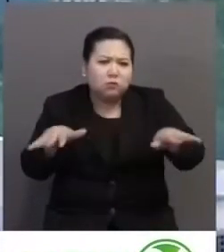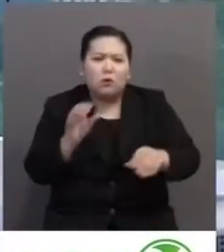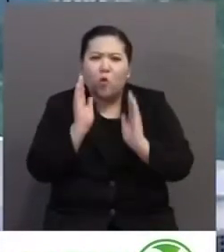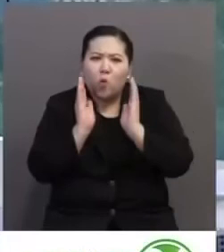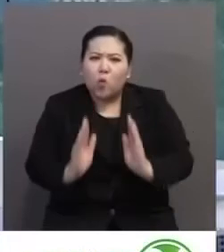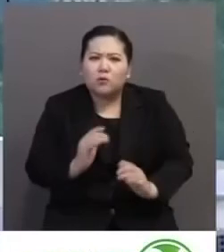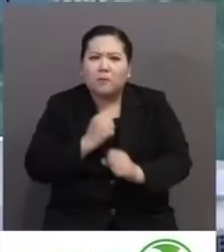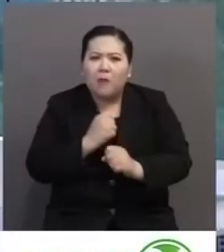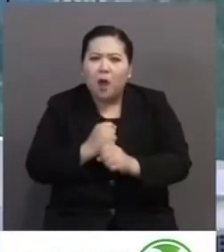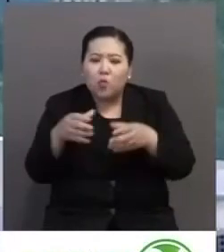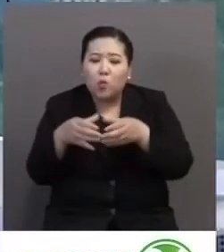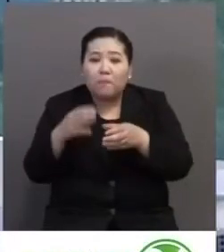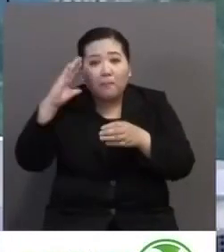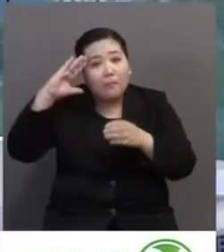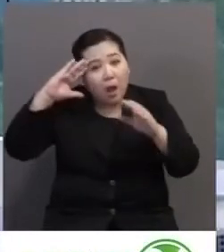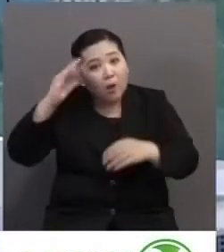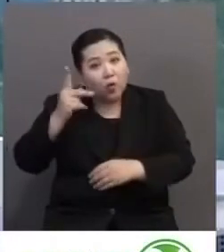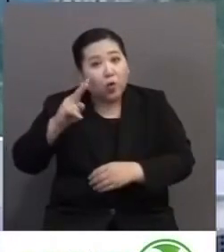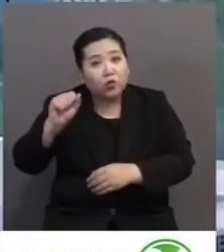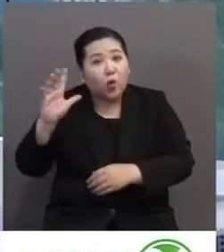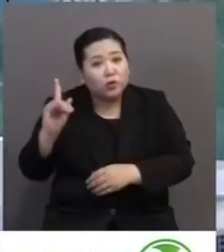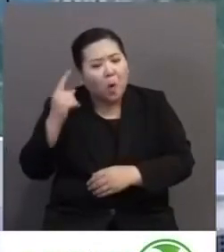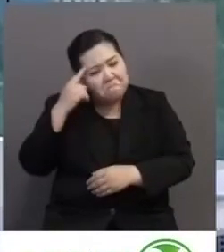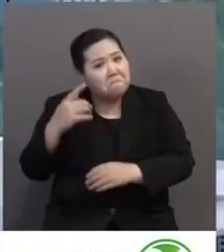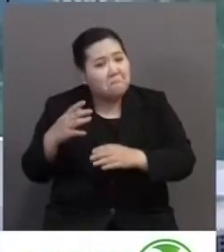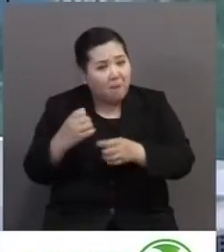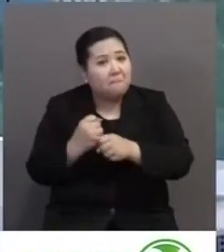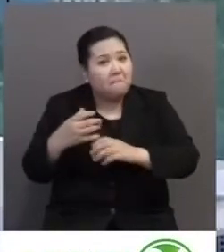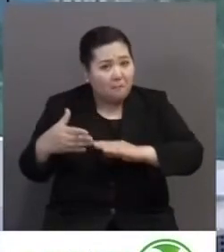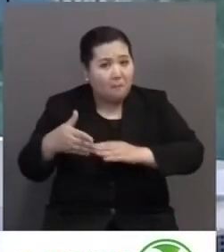จะมีการตั้งพรรคการเมืองก็สามารถที่จะพูดคุยกันได้ด้วยนะครับผ่านทาง Facebook Live ของNow26ของเรา